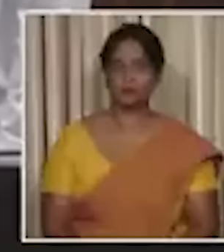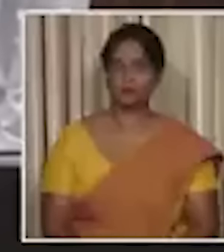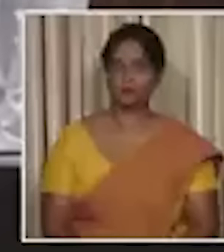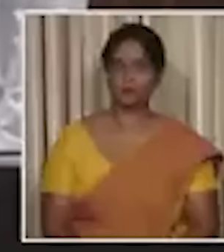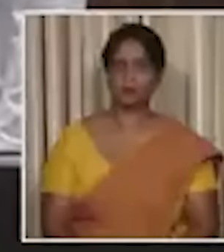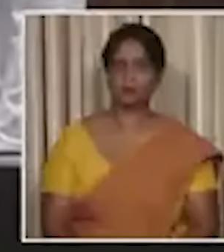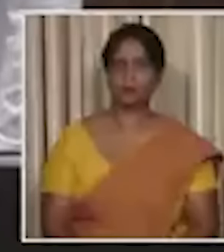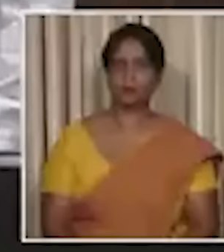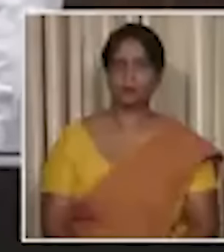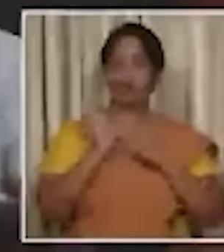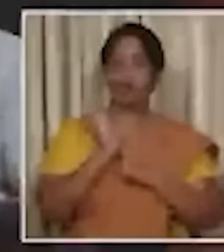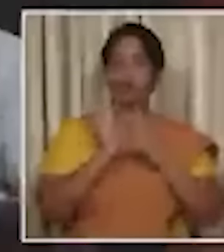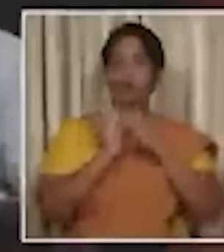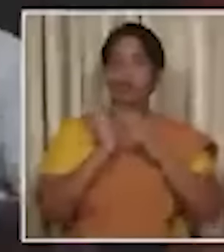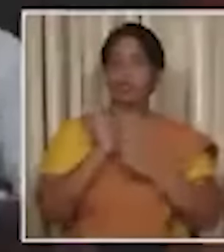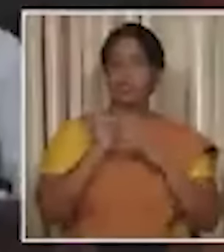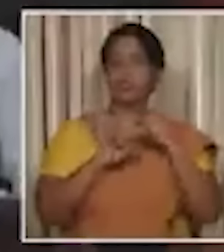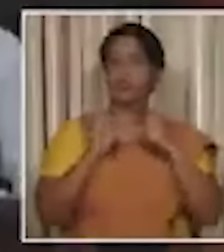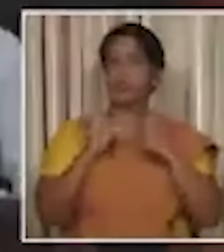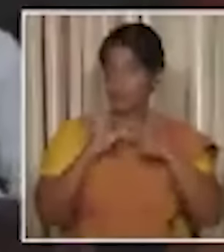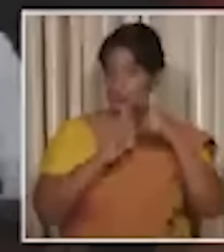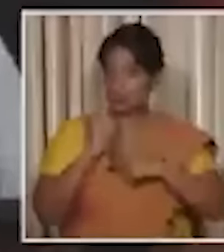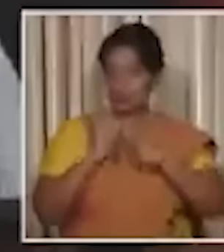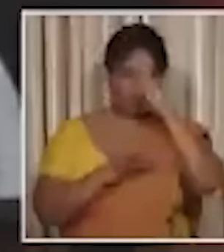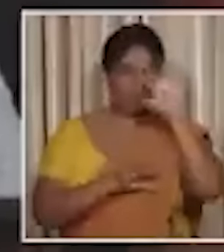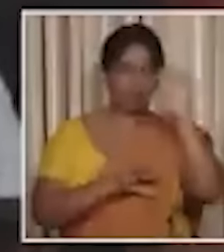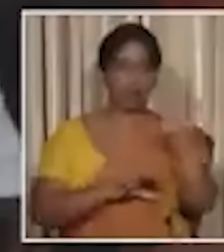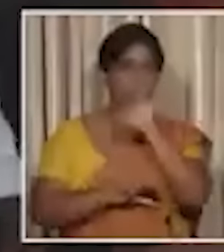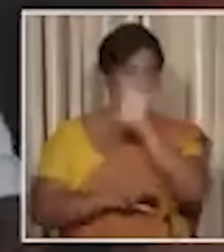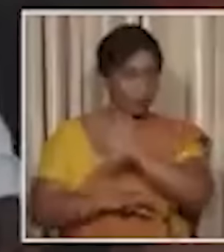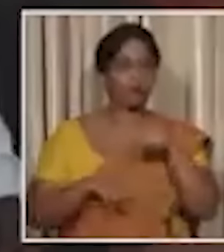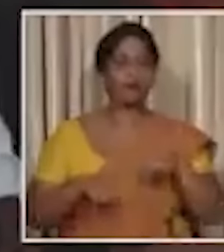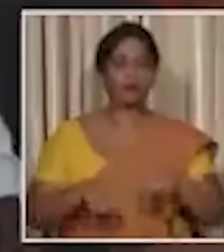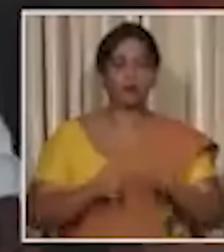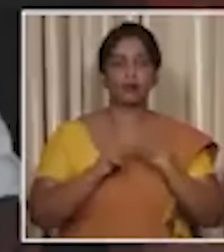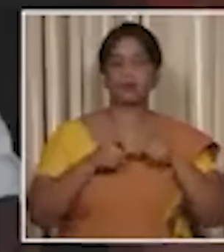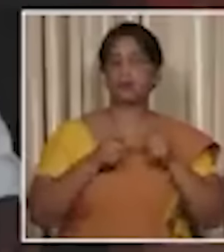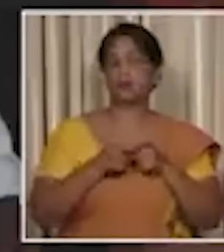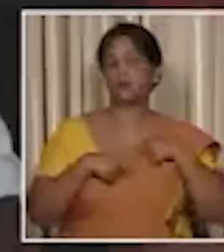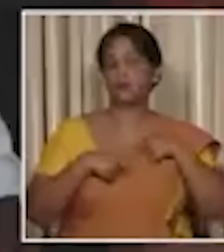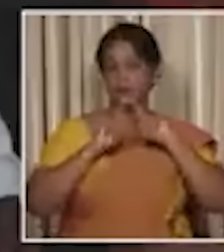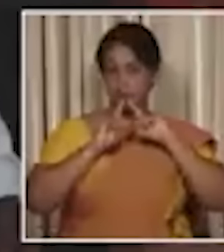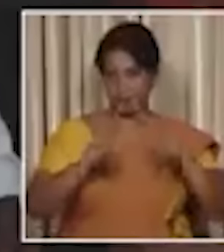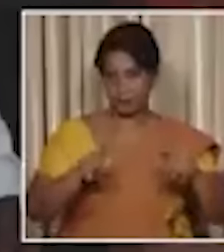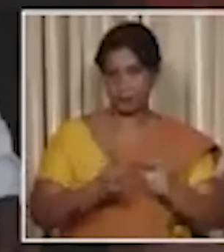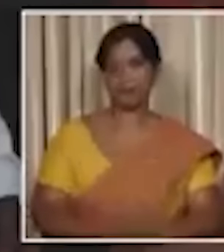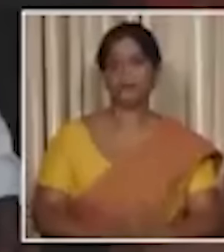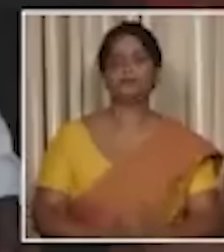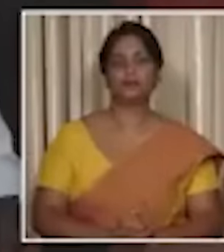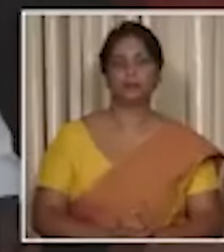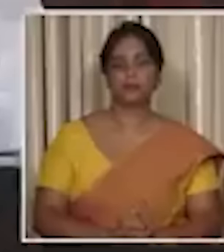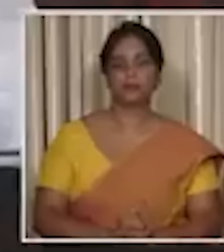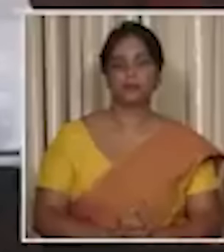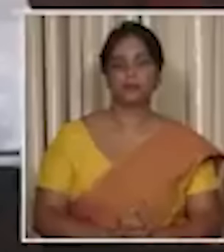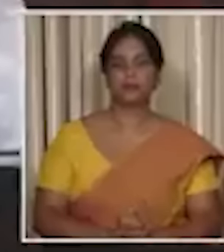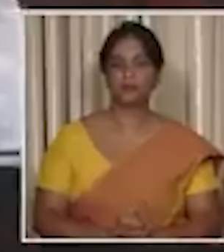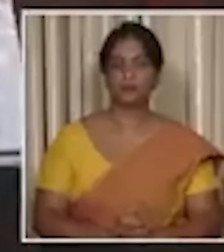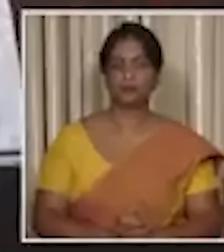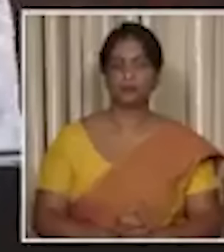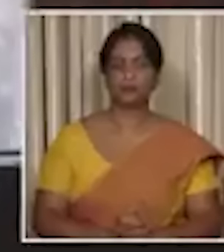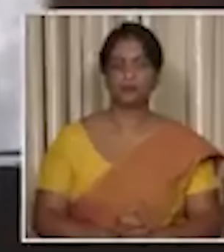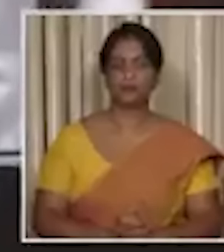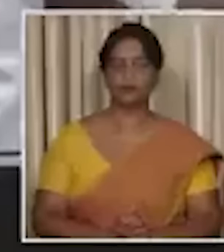ஒருவருக்கு வழங்கப்பட்டிருக்கின்றது. அமைச்சரவையிலே முஸ்லீம்கள் உள்வாங்கப்படவில்லை என்ற ஒரு கருத்து எழுந்திருந்தது. அதனை சமாளிப்பதற்காகவா பிரதி சபாநாயகர் பதவி